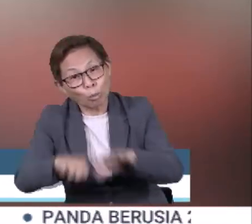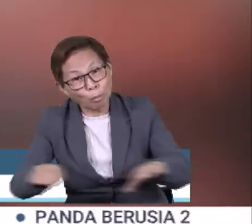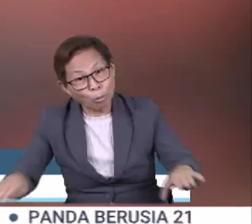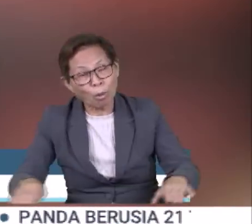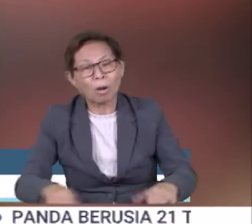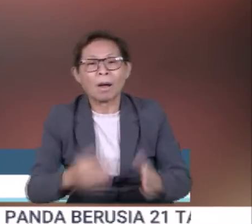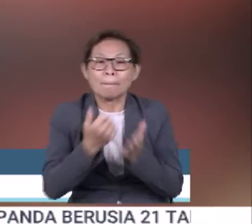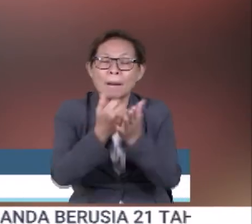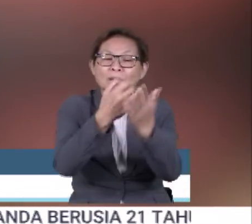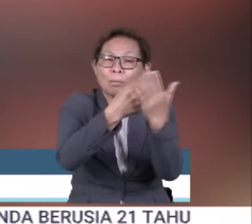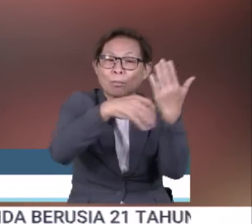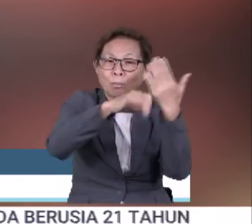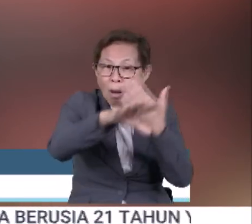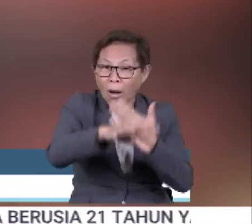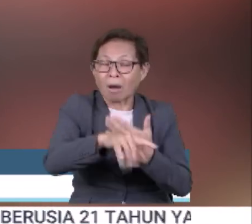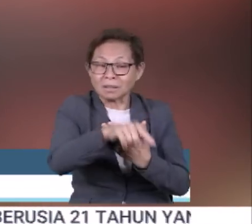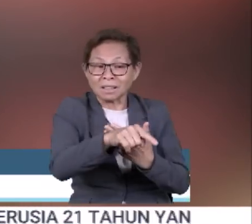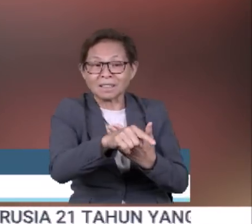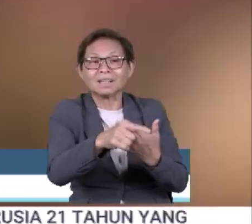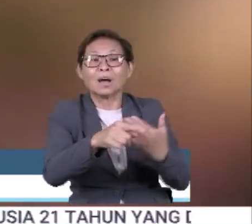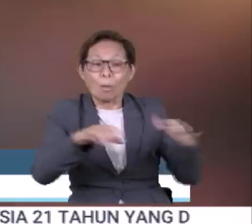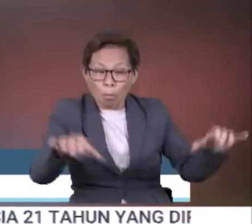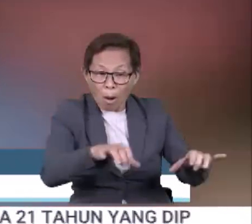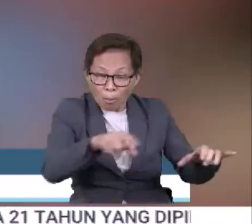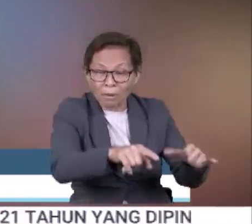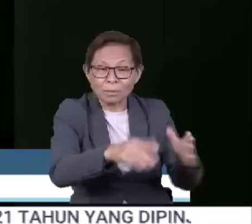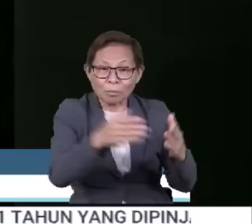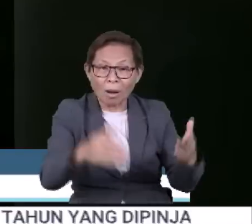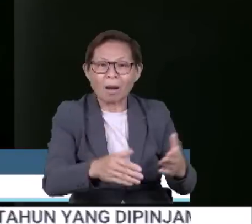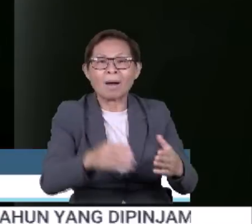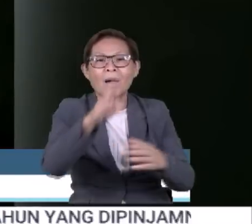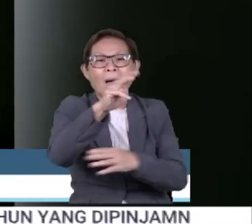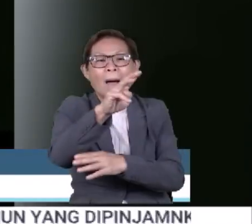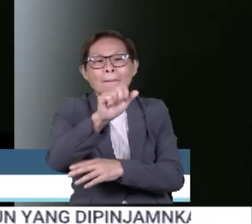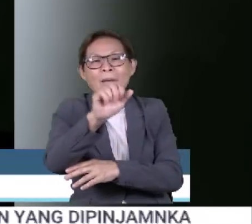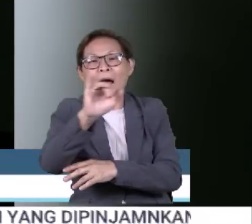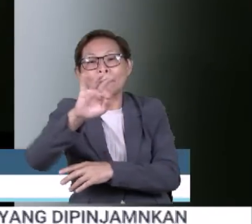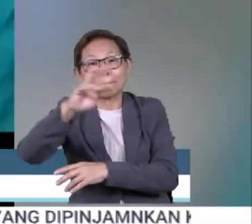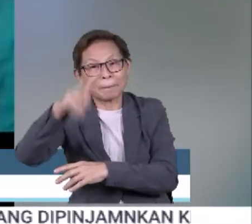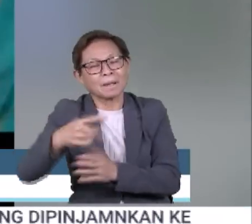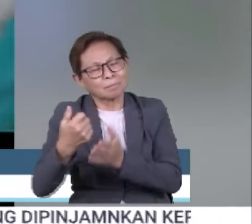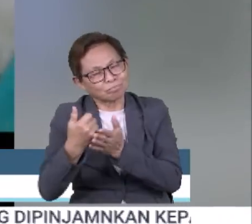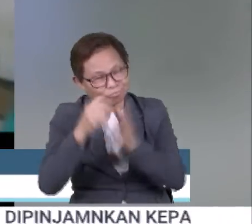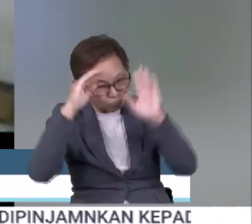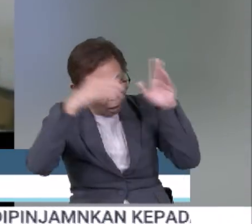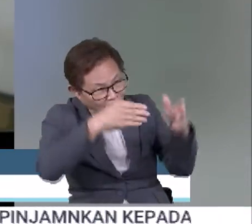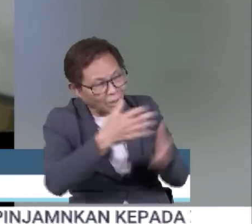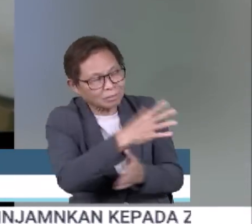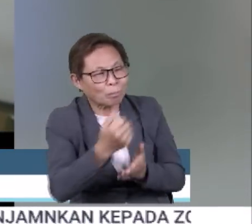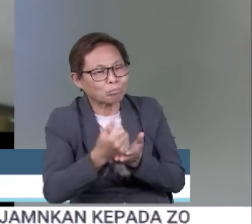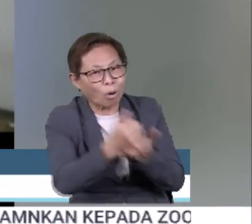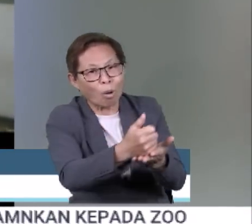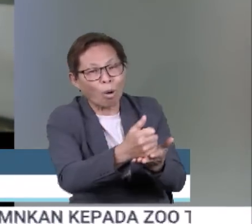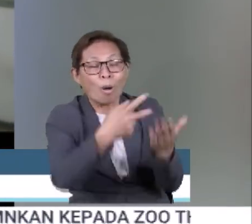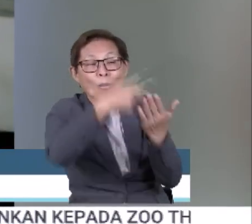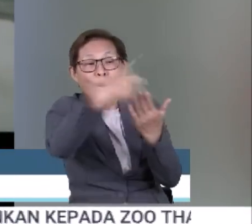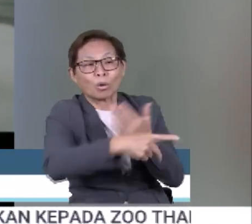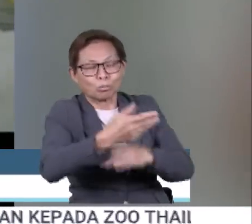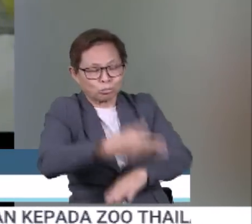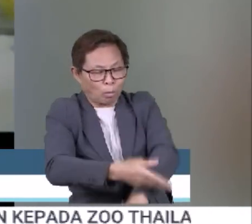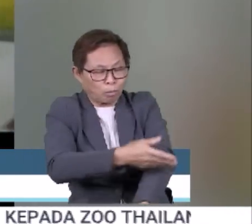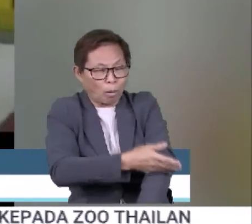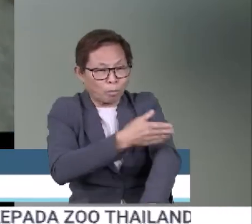media sosial, usahanya mendapat perhatian Majlis Agama Islam Wilayah Persekutuan Mawib. Inisiatifnya untuk menaik